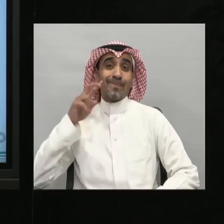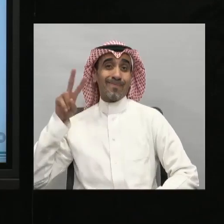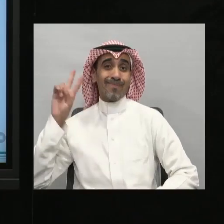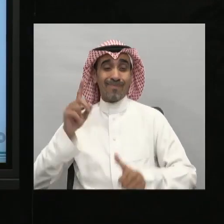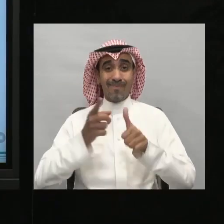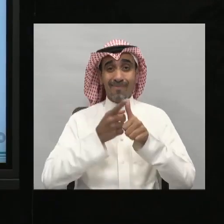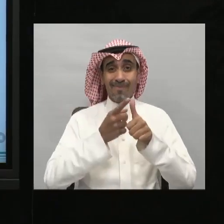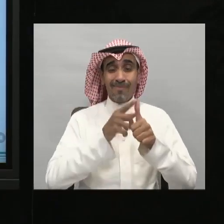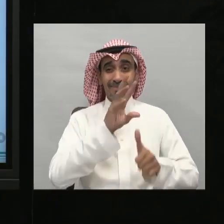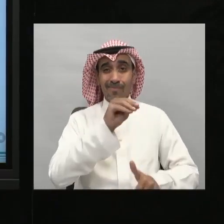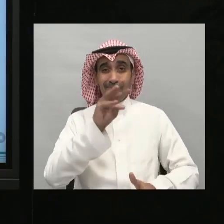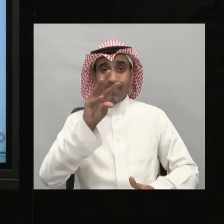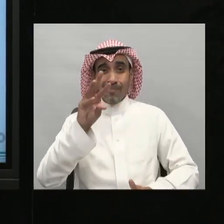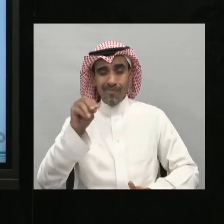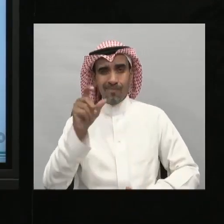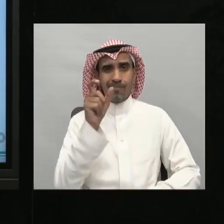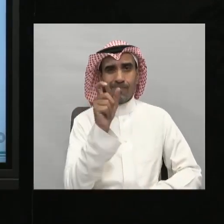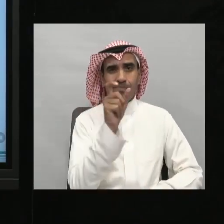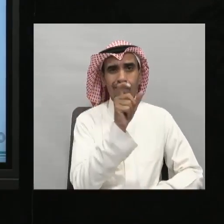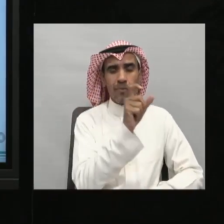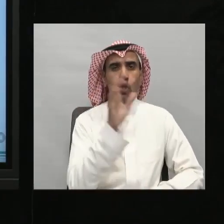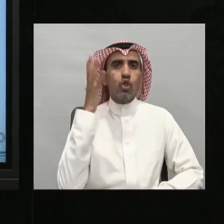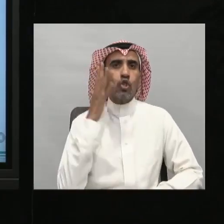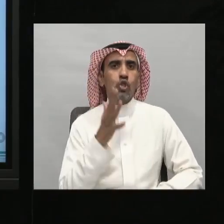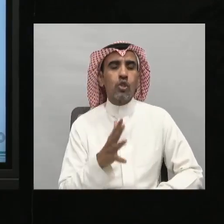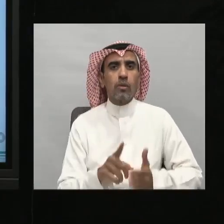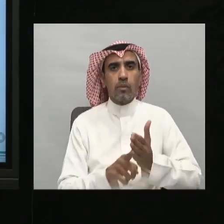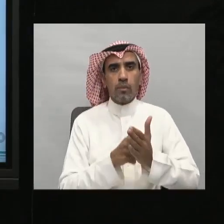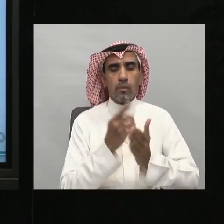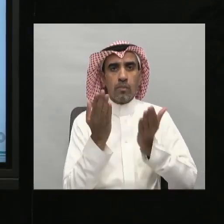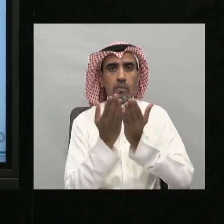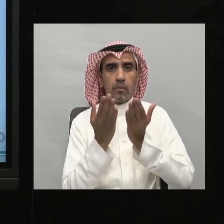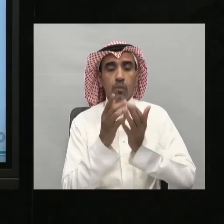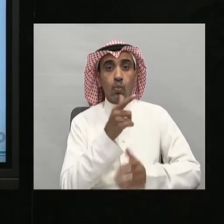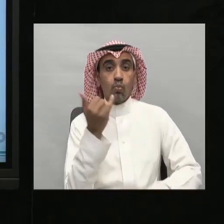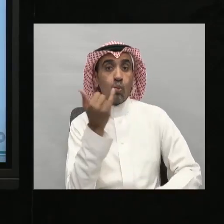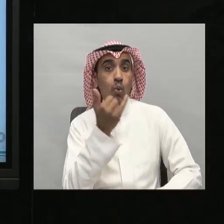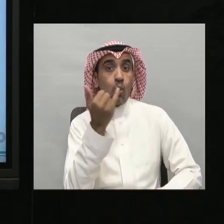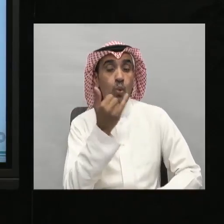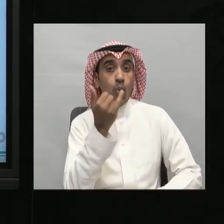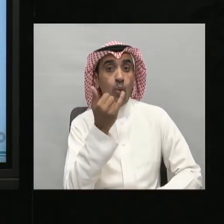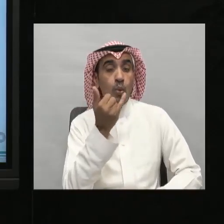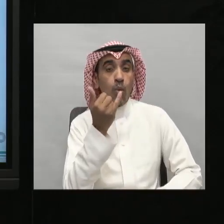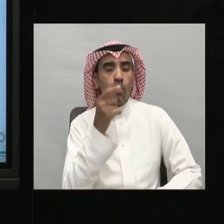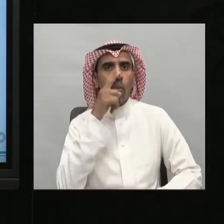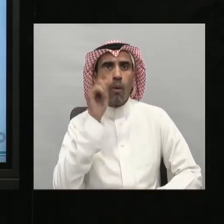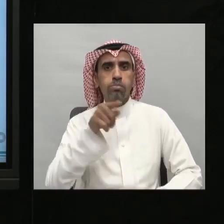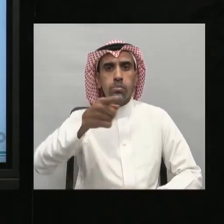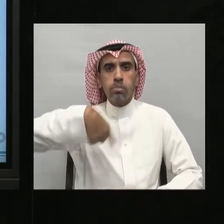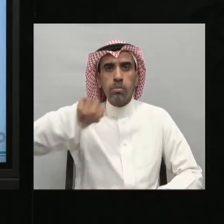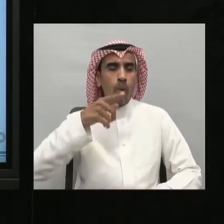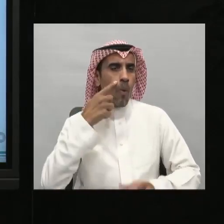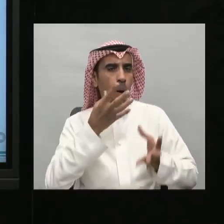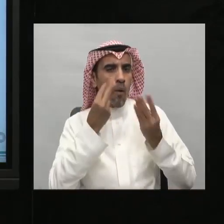أولاً، هنالك بعض المفردات أو المصطلحات في درسنا لهذا اليوم وهي مهمة جداً ولا بد أن نتعرف